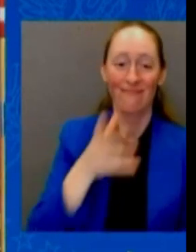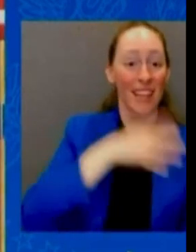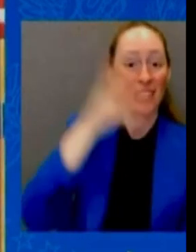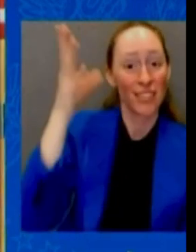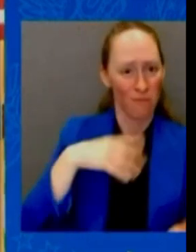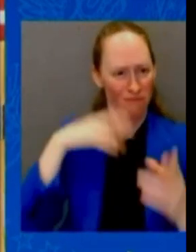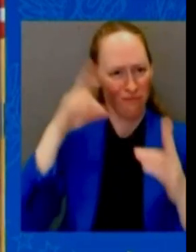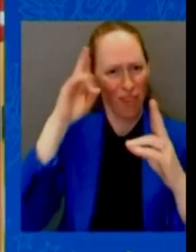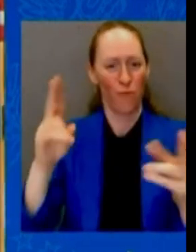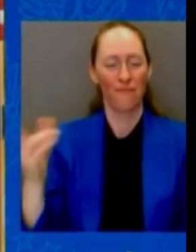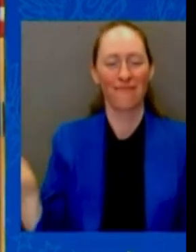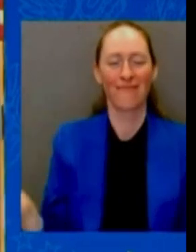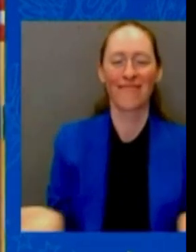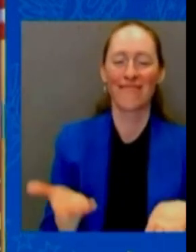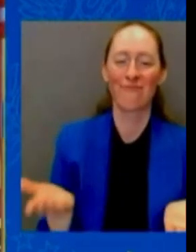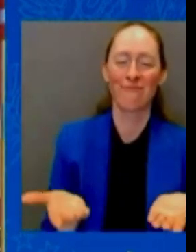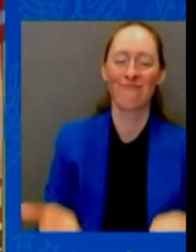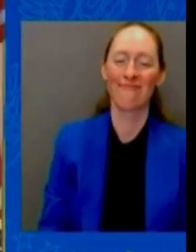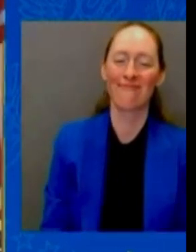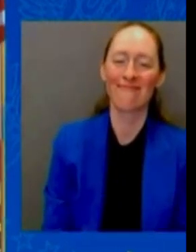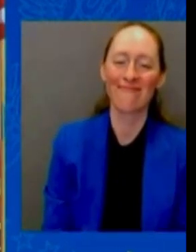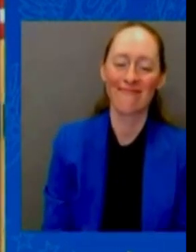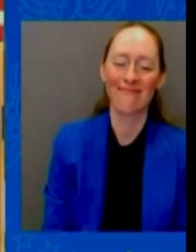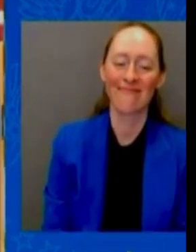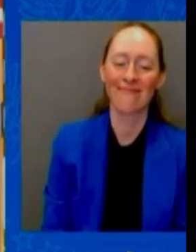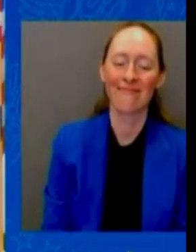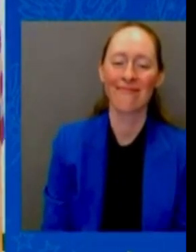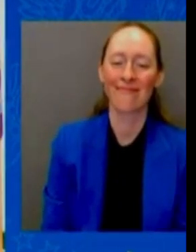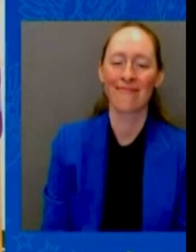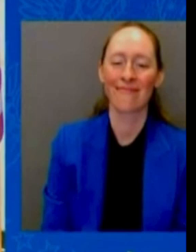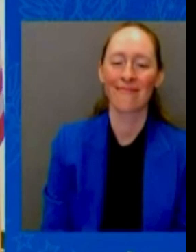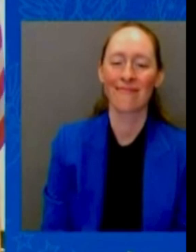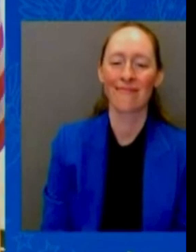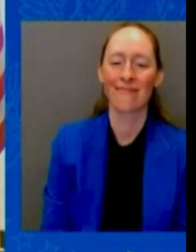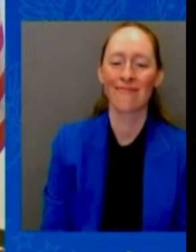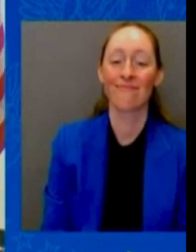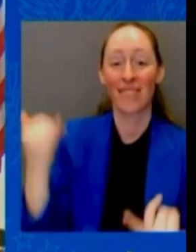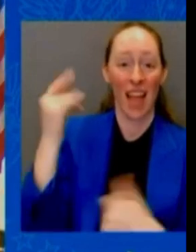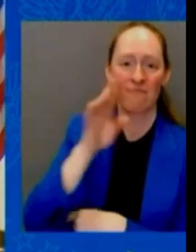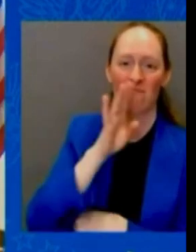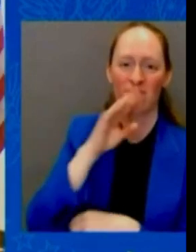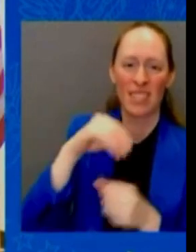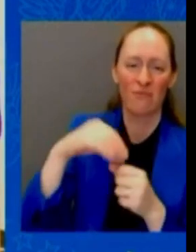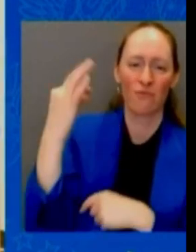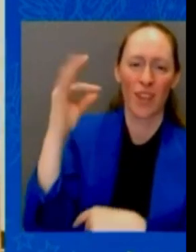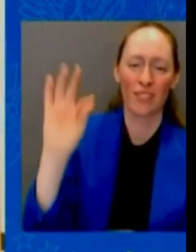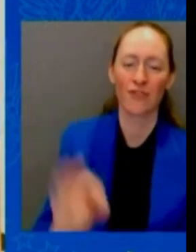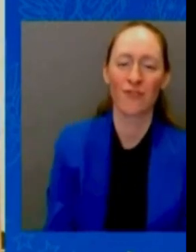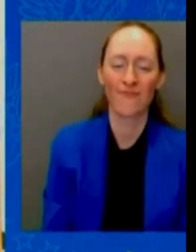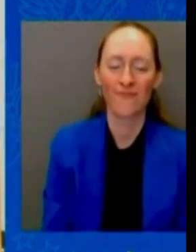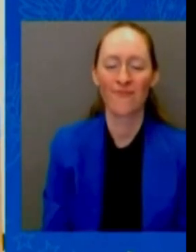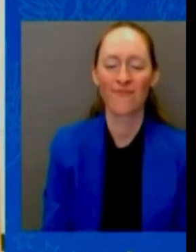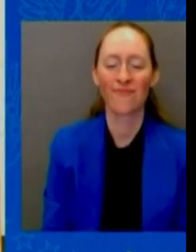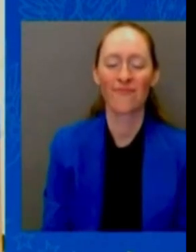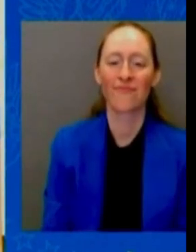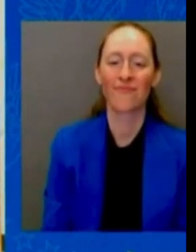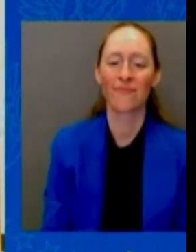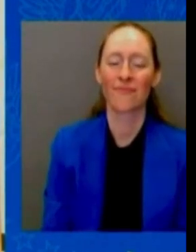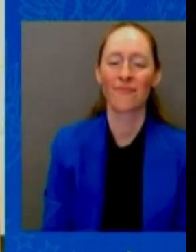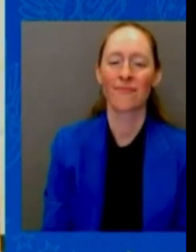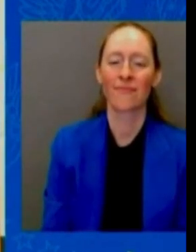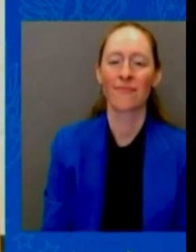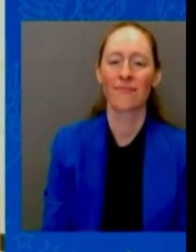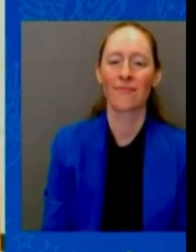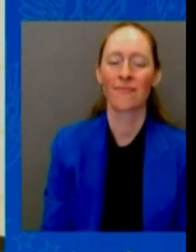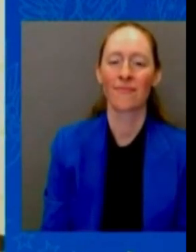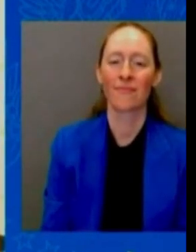honorés et émus d'être en ce jour à vos côtés, à la Maison-Blanche.